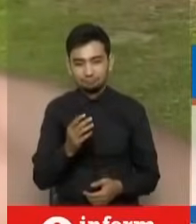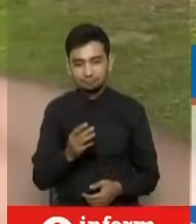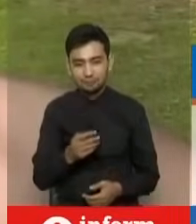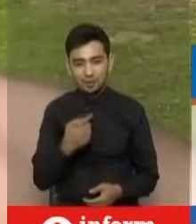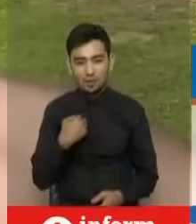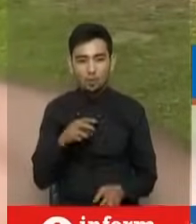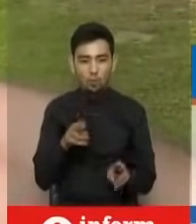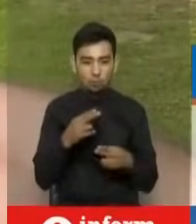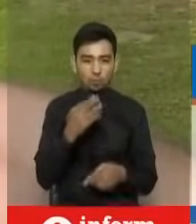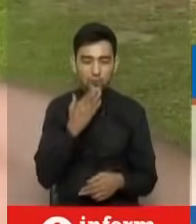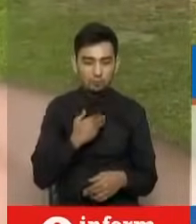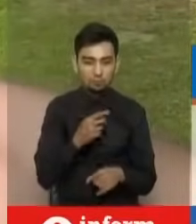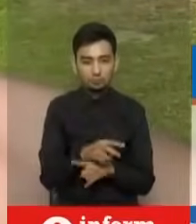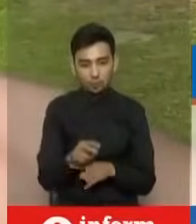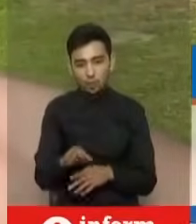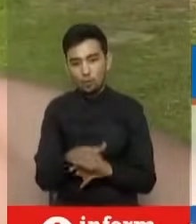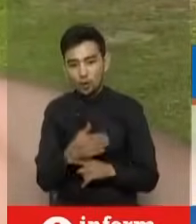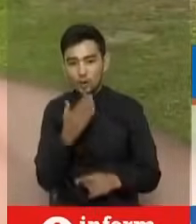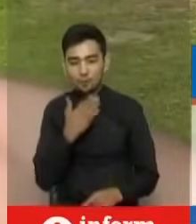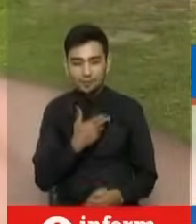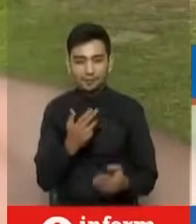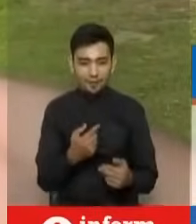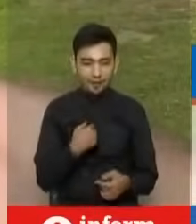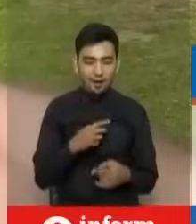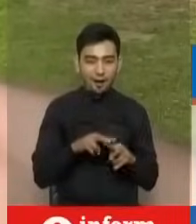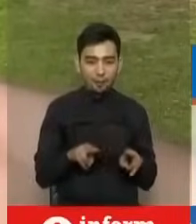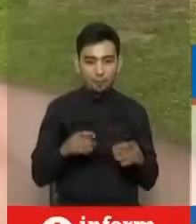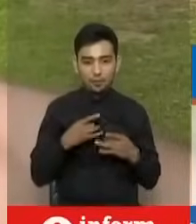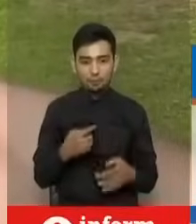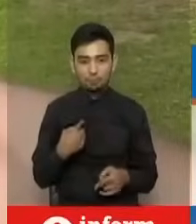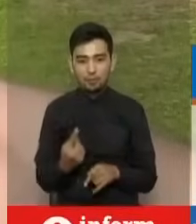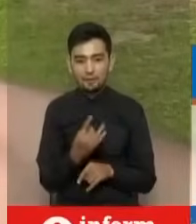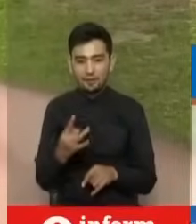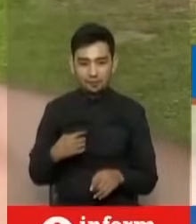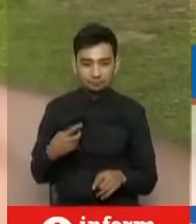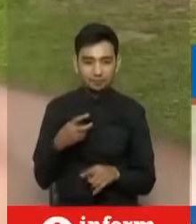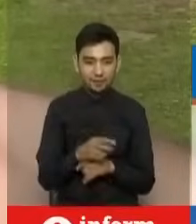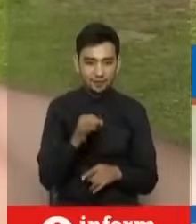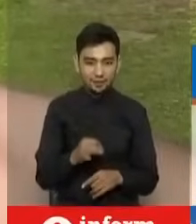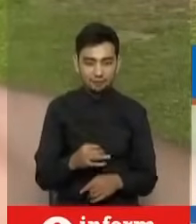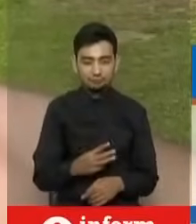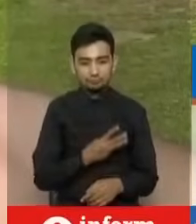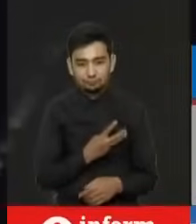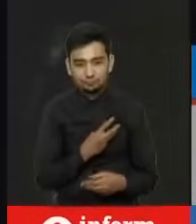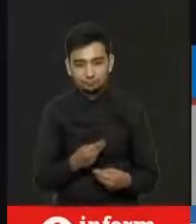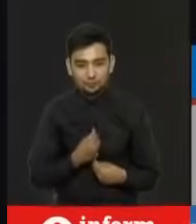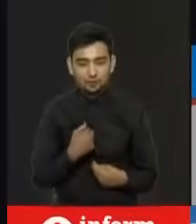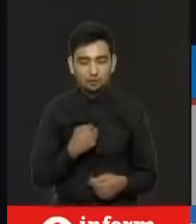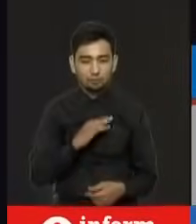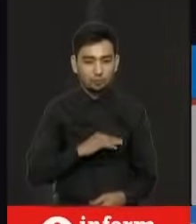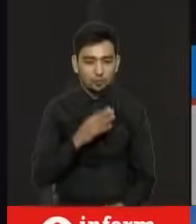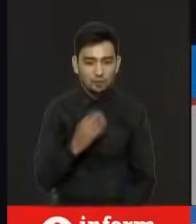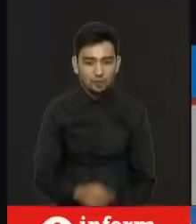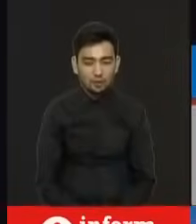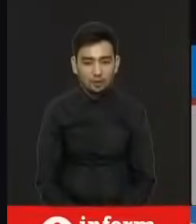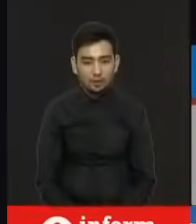люблю ходить гулять куда-то, но на подобном мероприятии я первый раз, вот решила посидеть и ни капельки не пожалела. Особую атмосферу